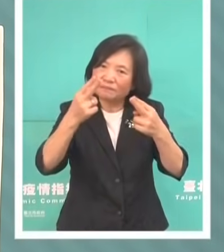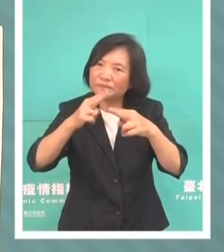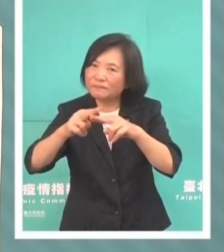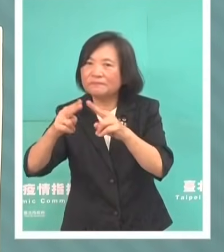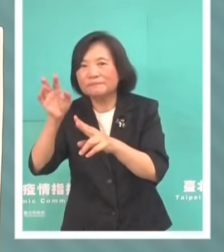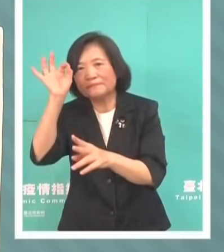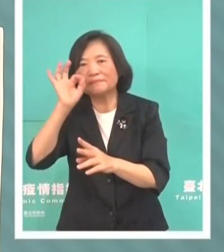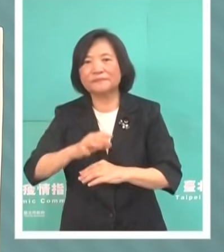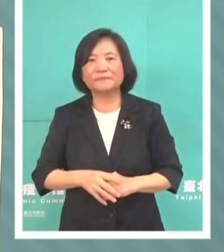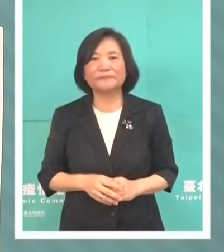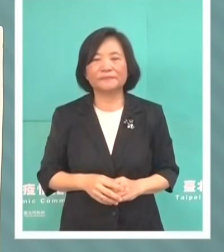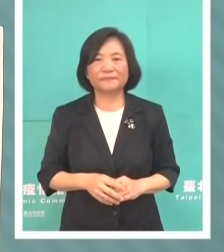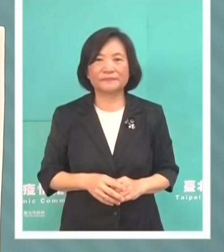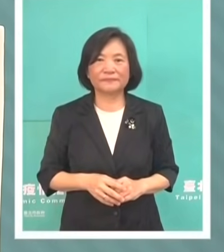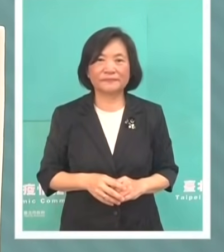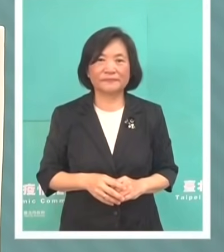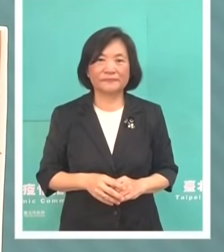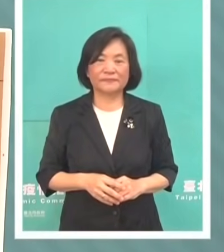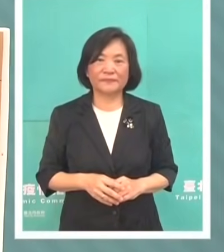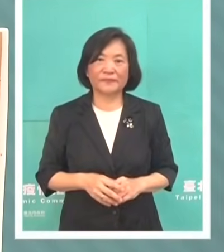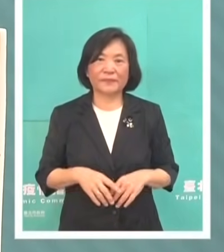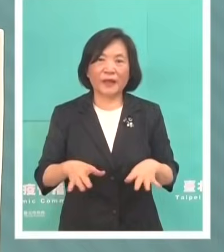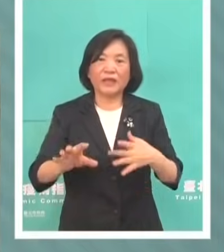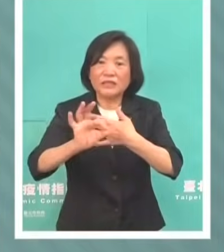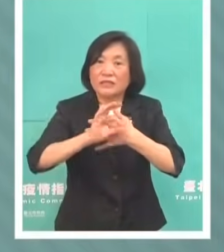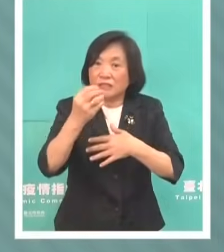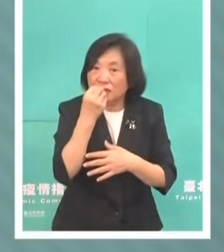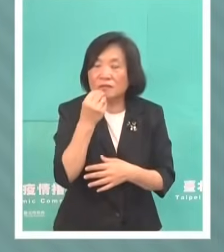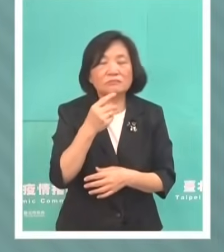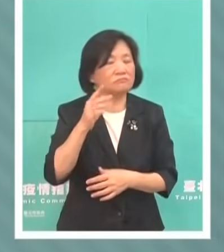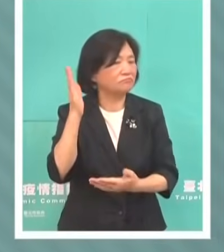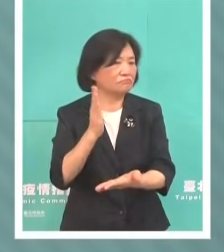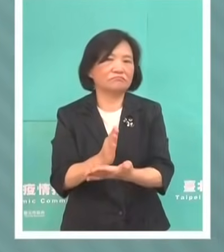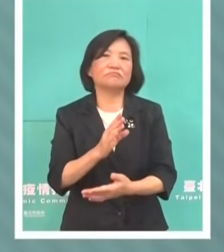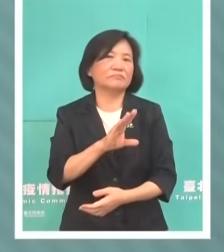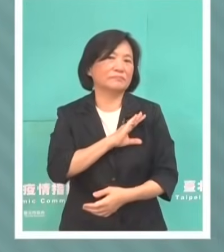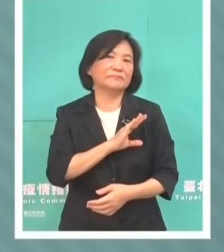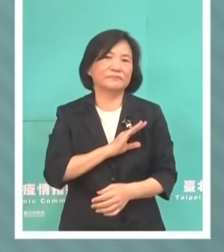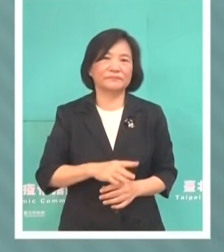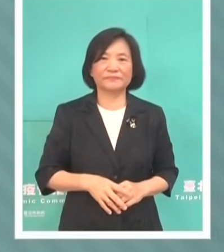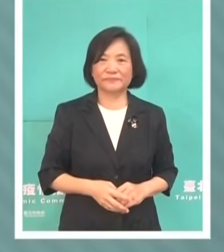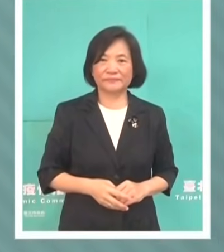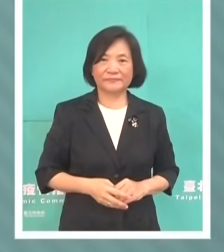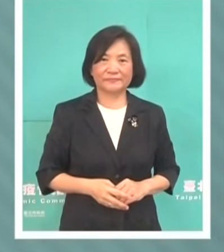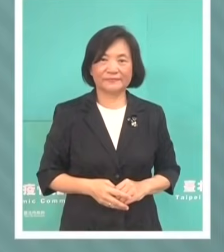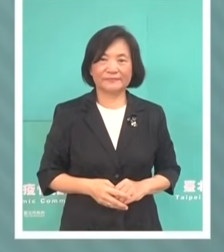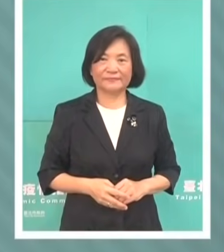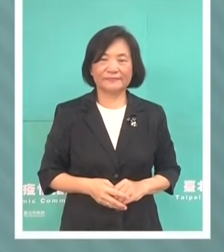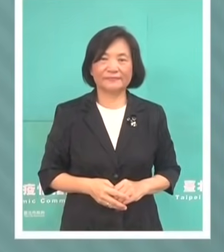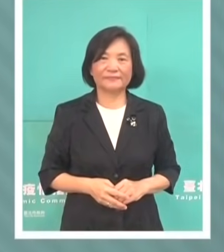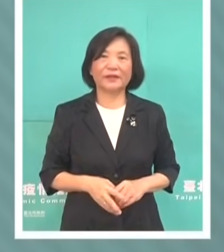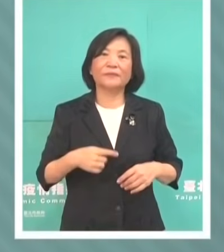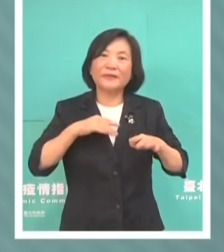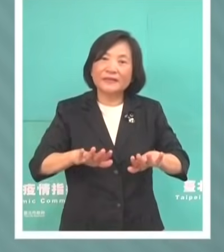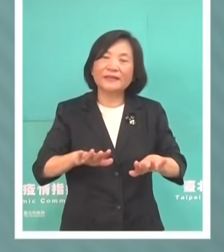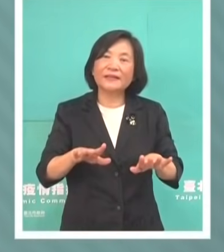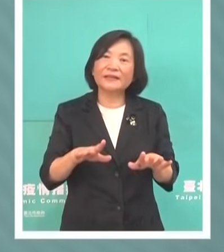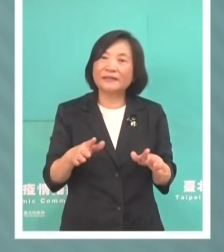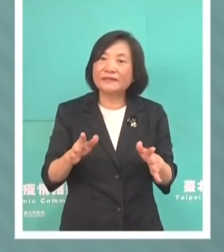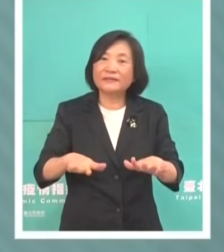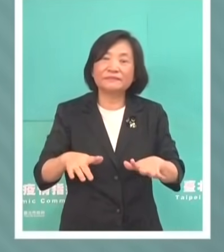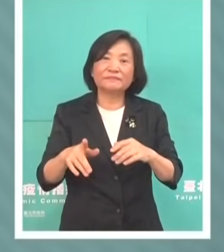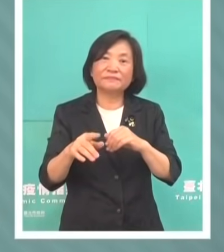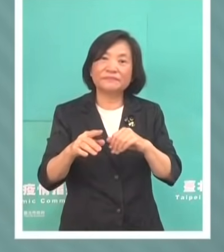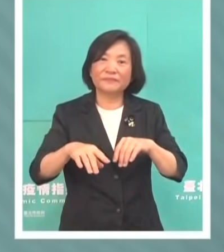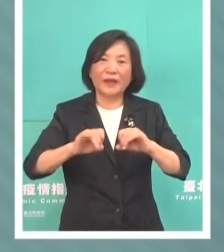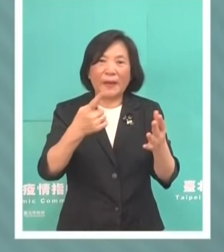啊，甚至这种试吃也不要了哈。那结论就是这样的哦，大